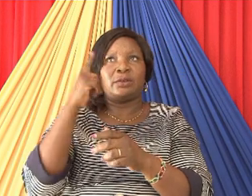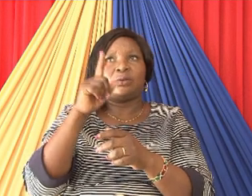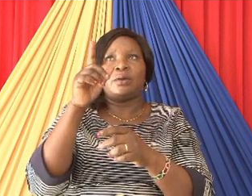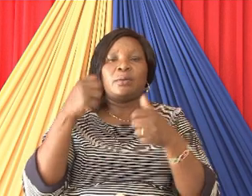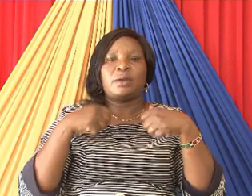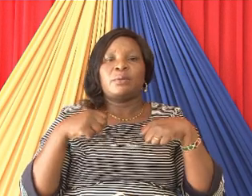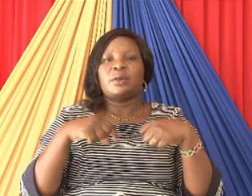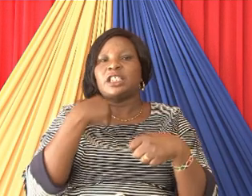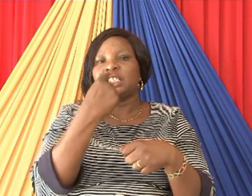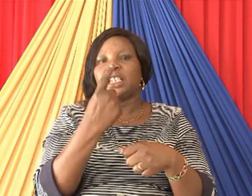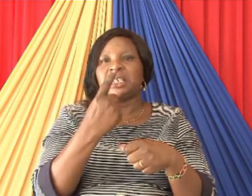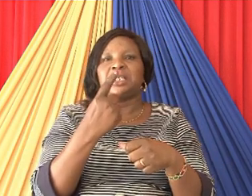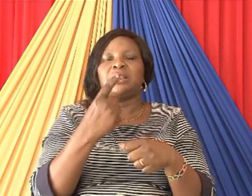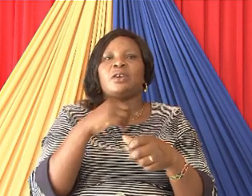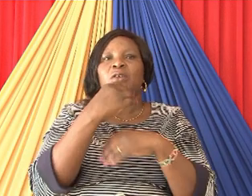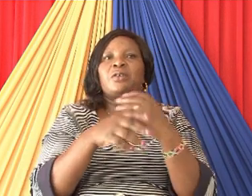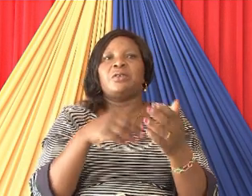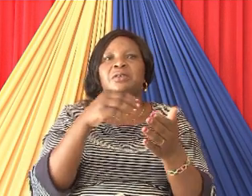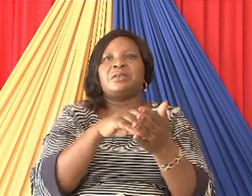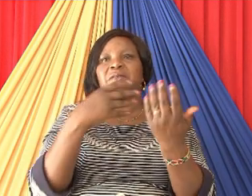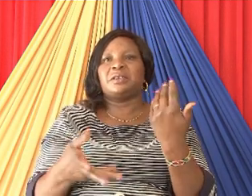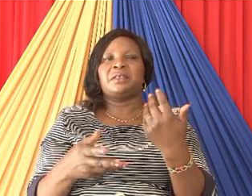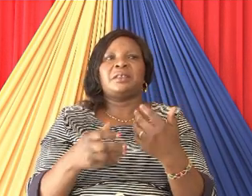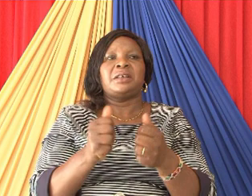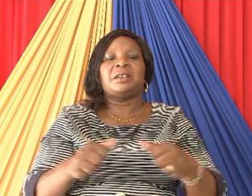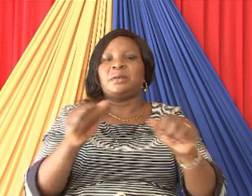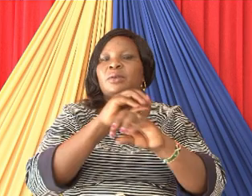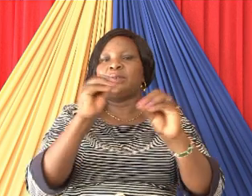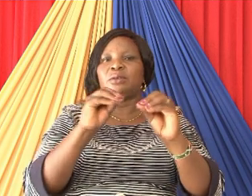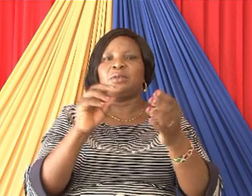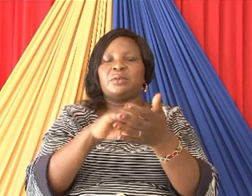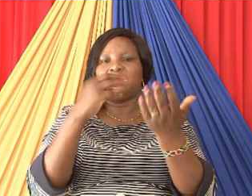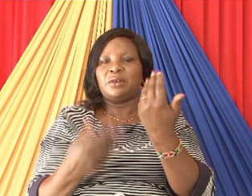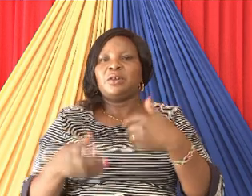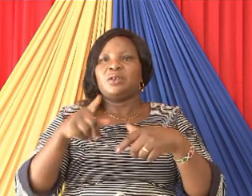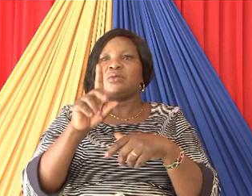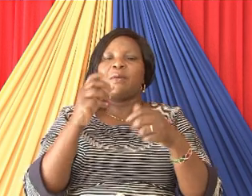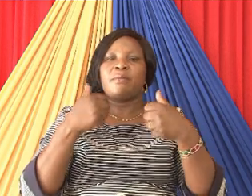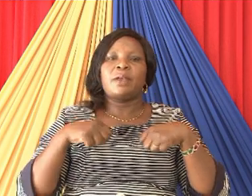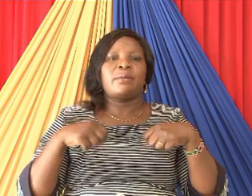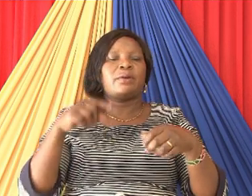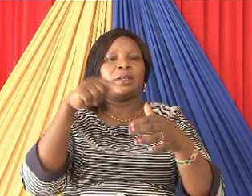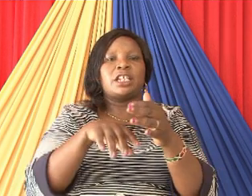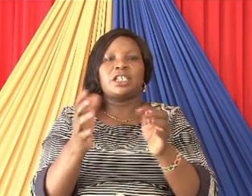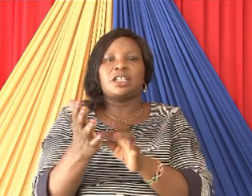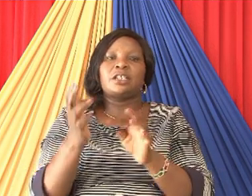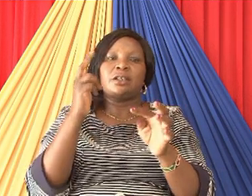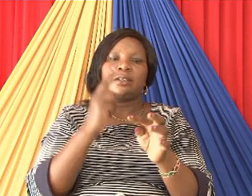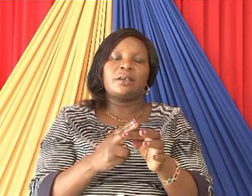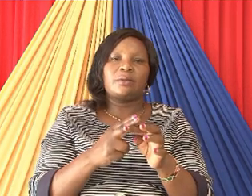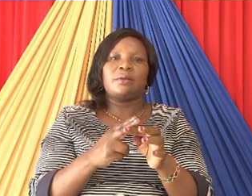kwamba hayana uwezo na hana uwezo wa kuangusha biashara za watu wetu katika jina la Yesu.